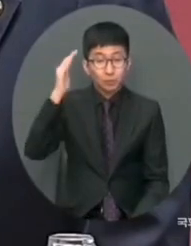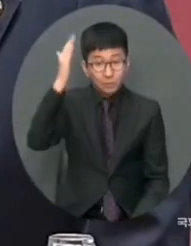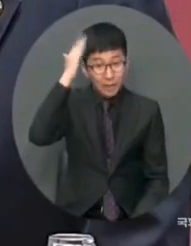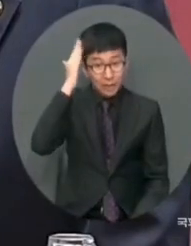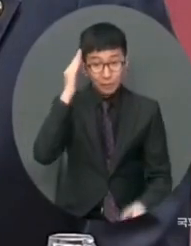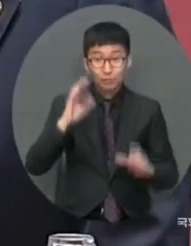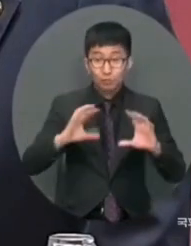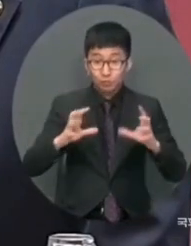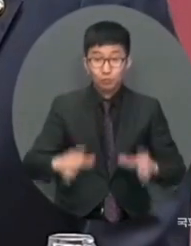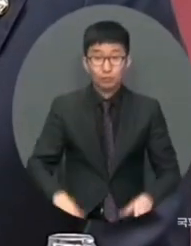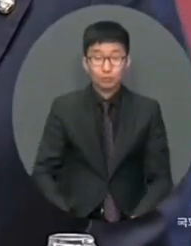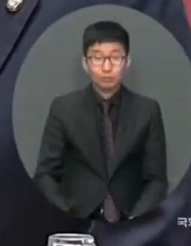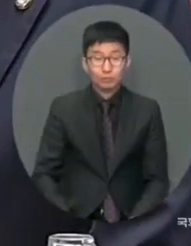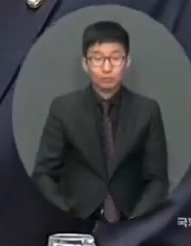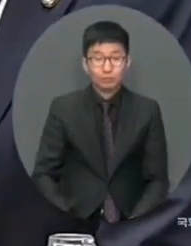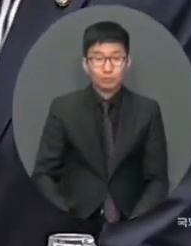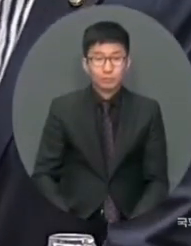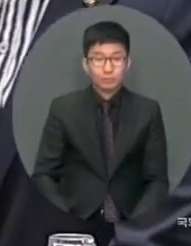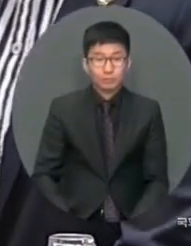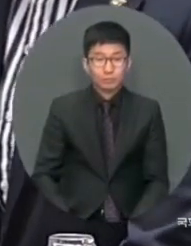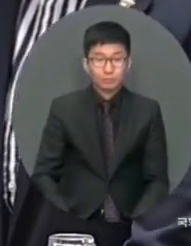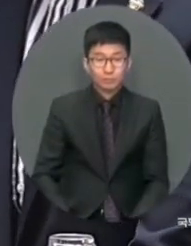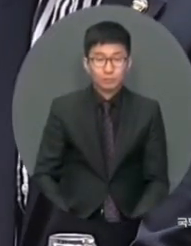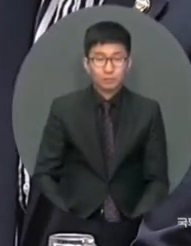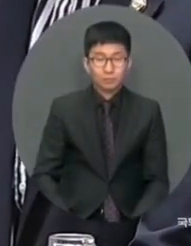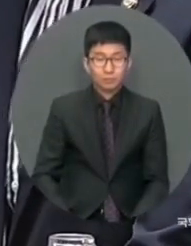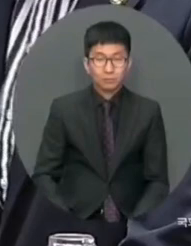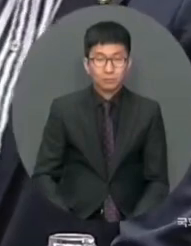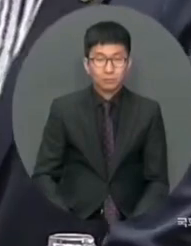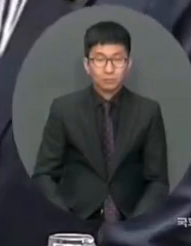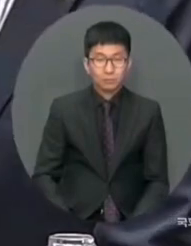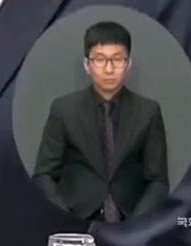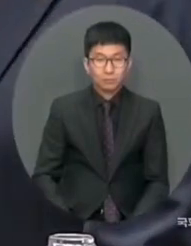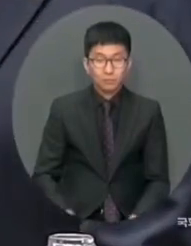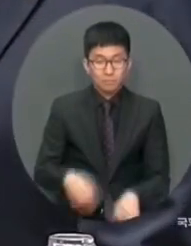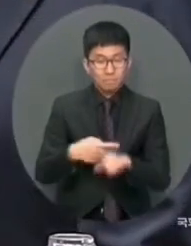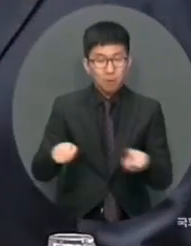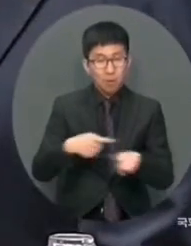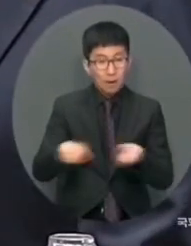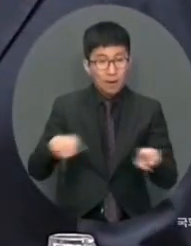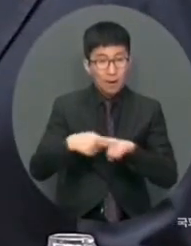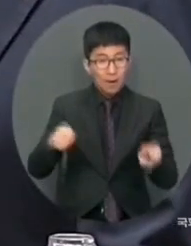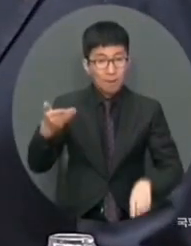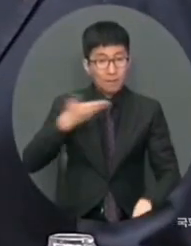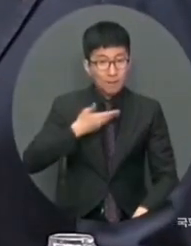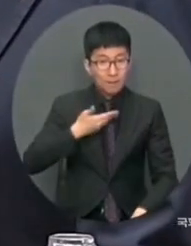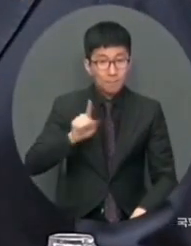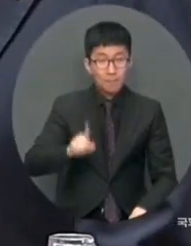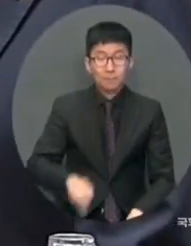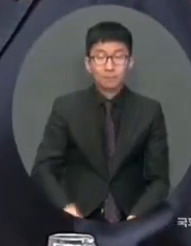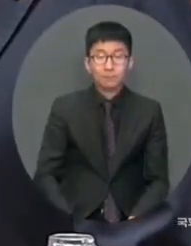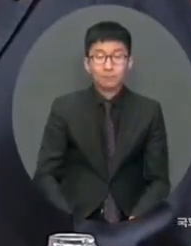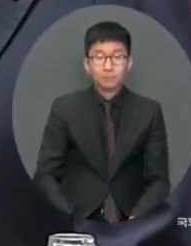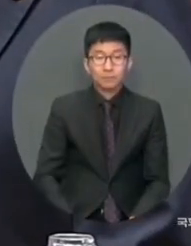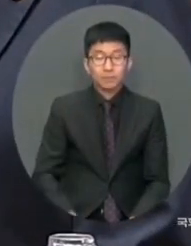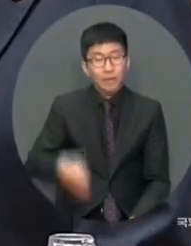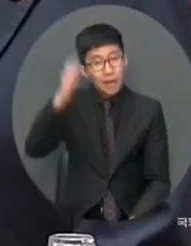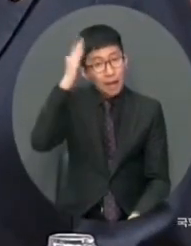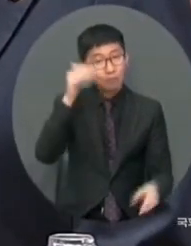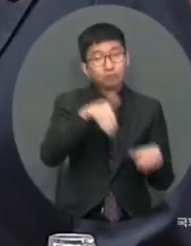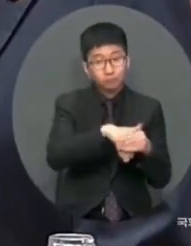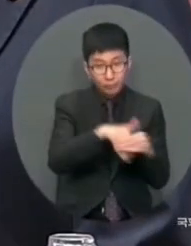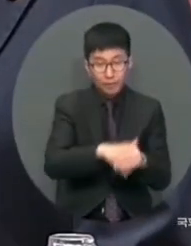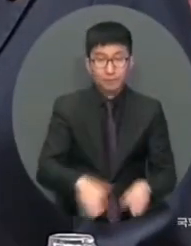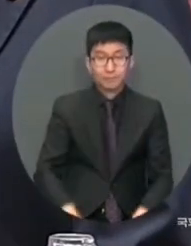우리나라의 큰 하나의 국제사회에서 평가받는 그러한 것들이 우리